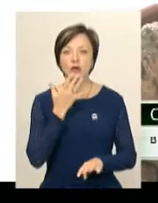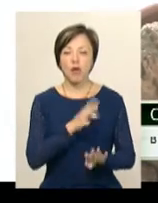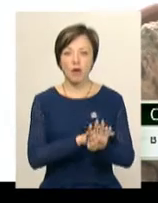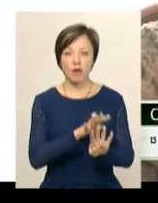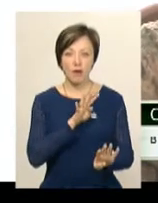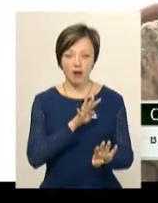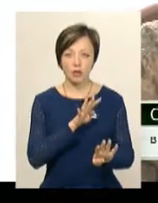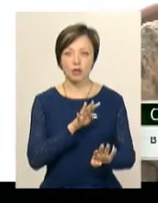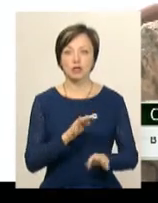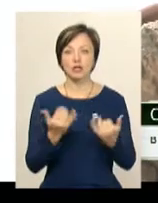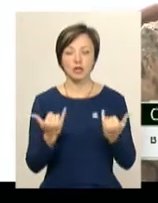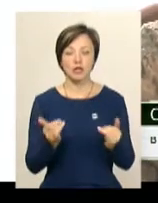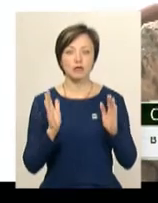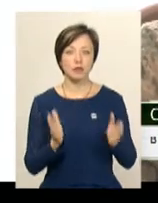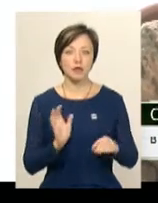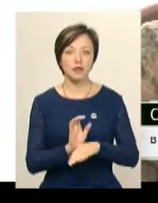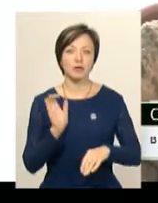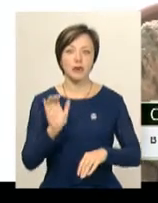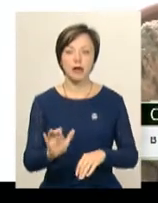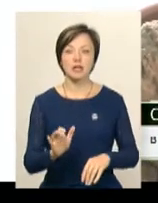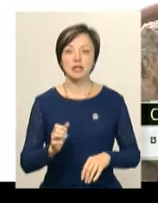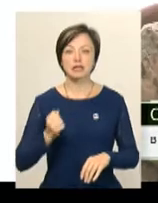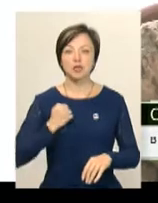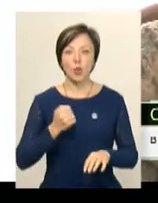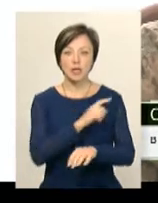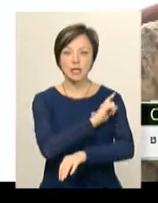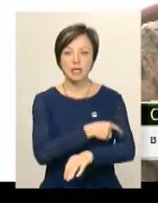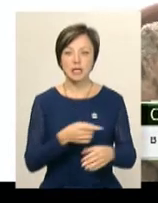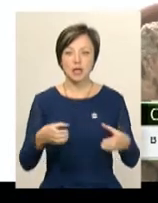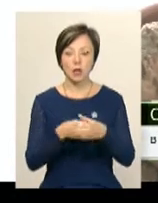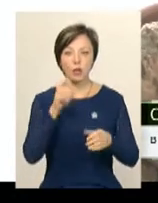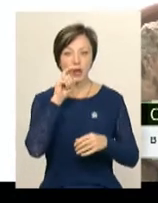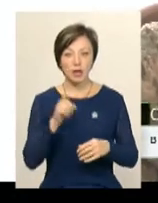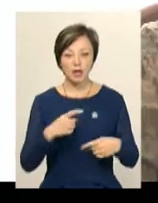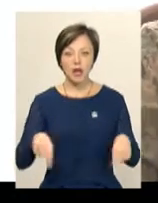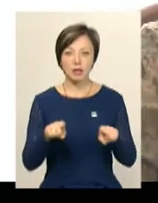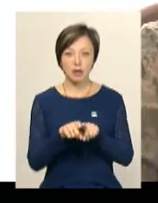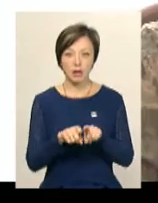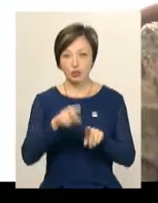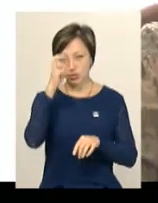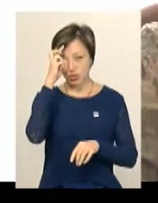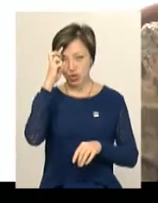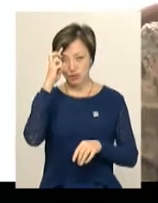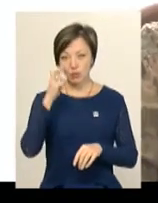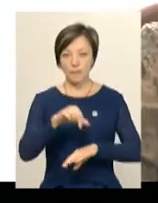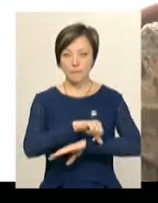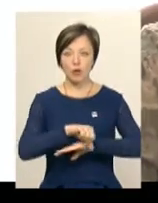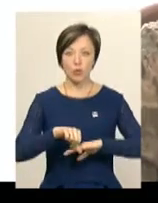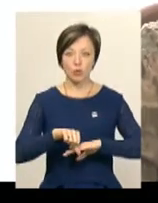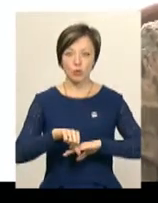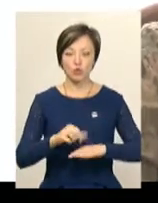гвардію. Зараз будемо їх відправляти в Збройні сили України, а то також в Державну